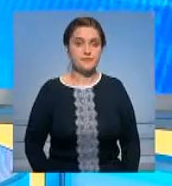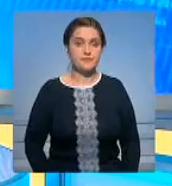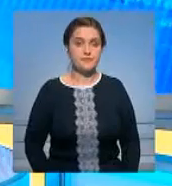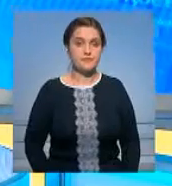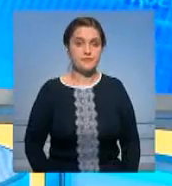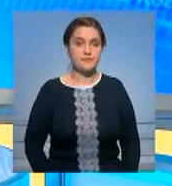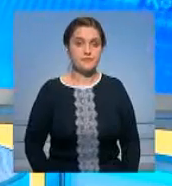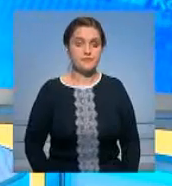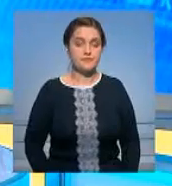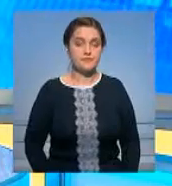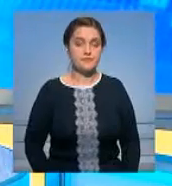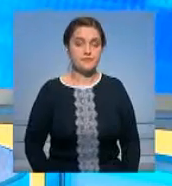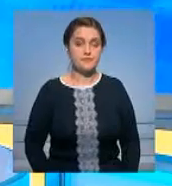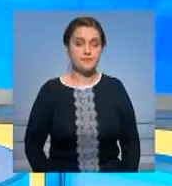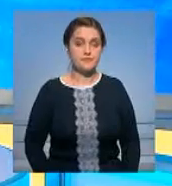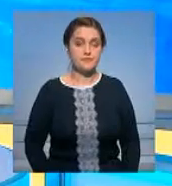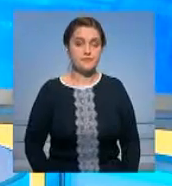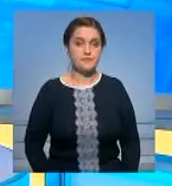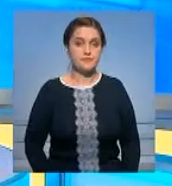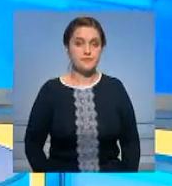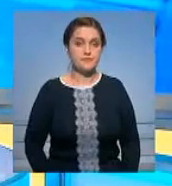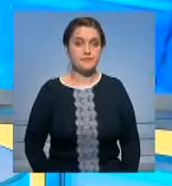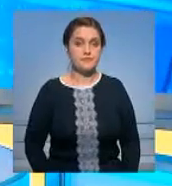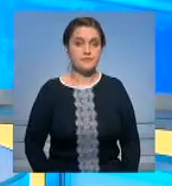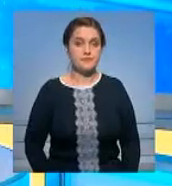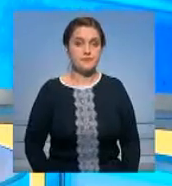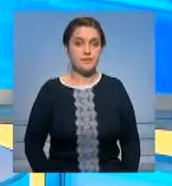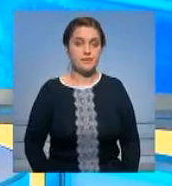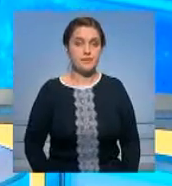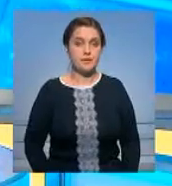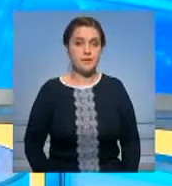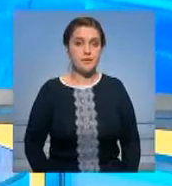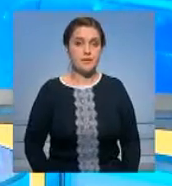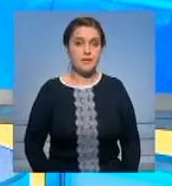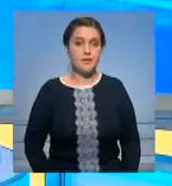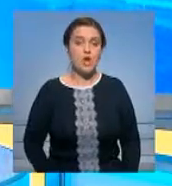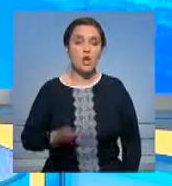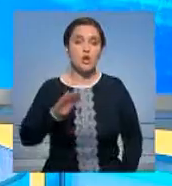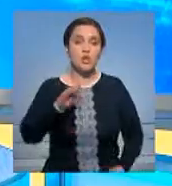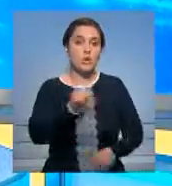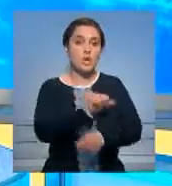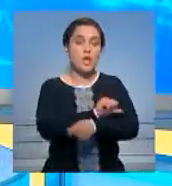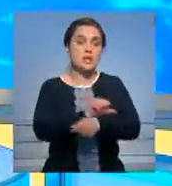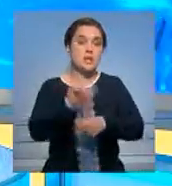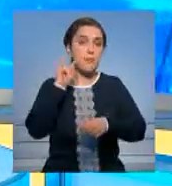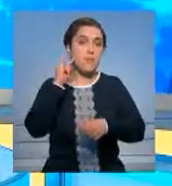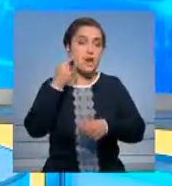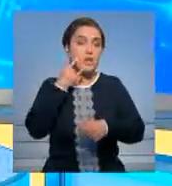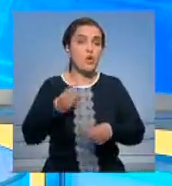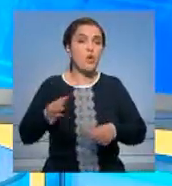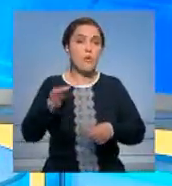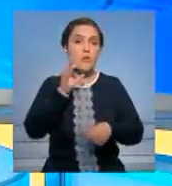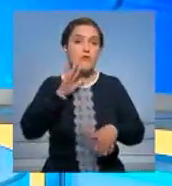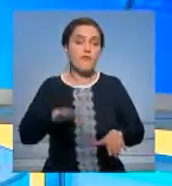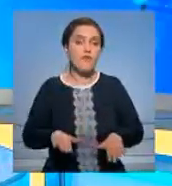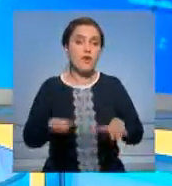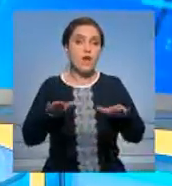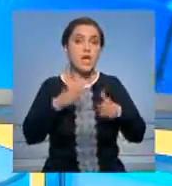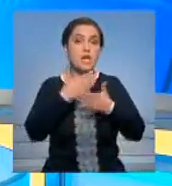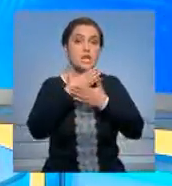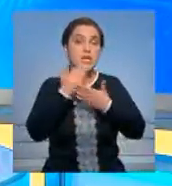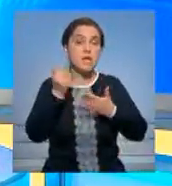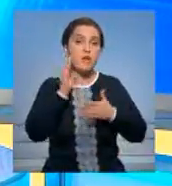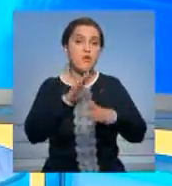И возвращаемся к событиям в нашей стране. Весеннее половодье благополучно миновало южные границы Павлодарской области. Основной удар